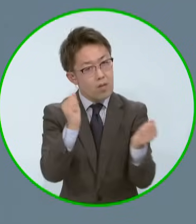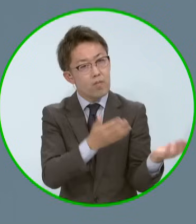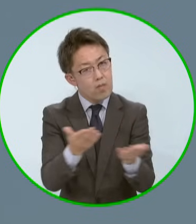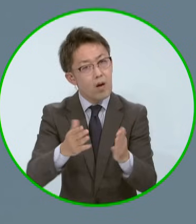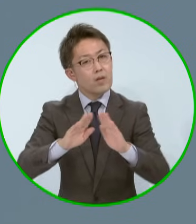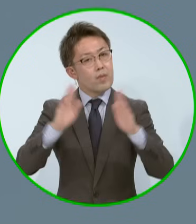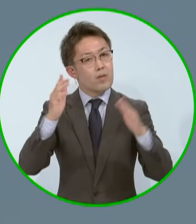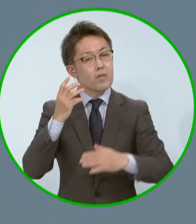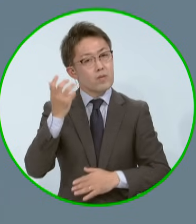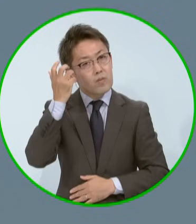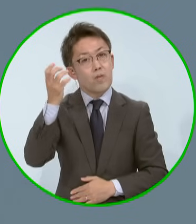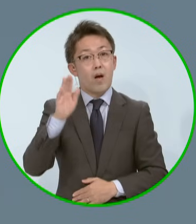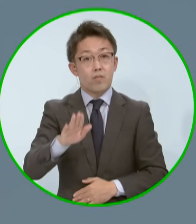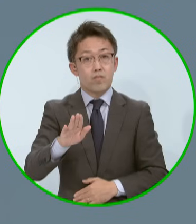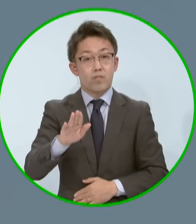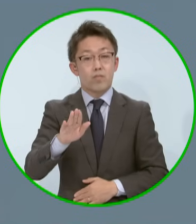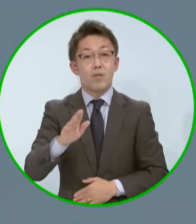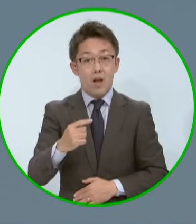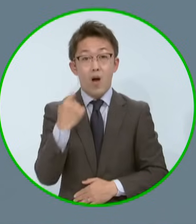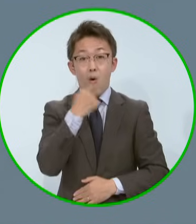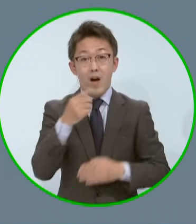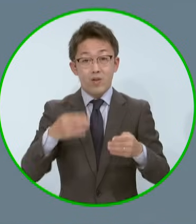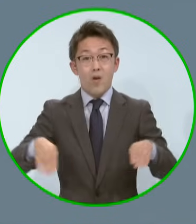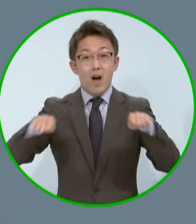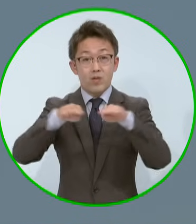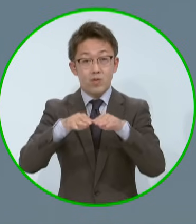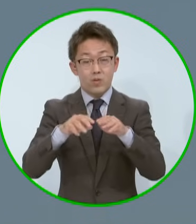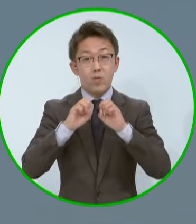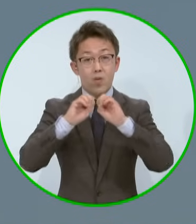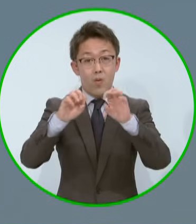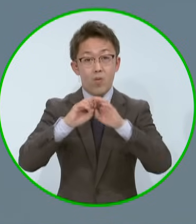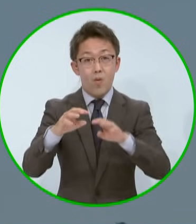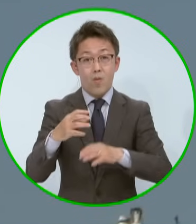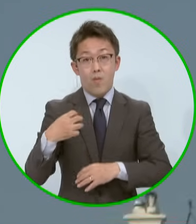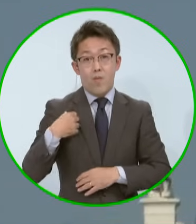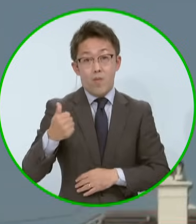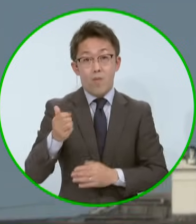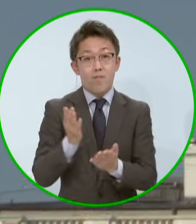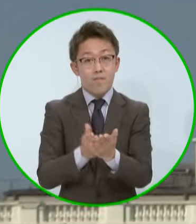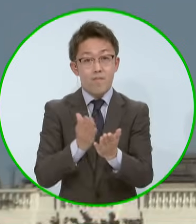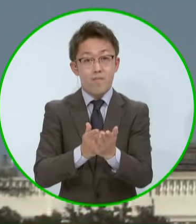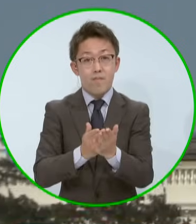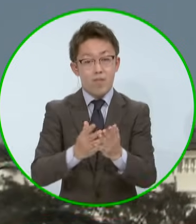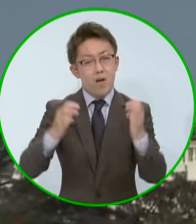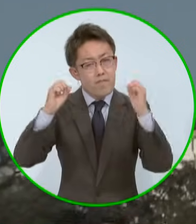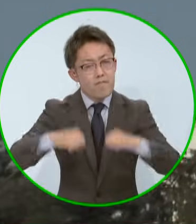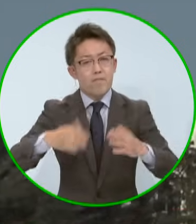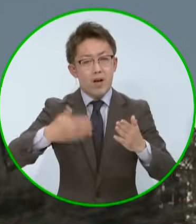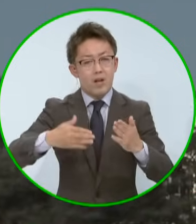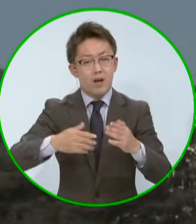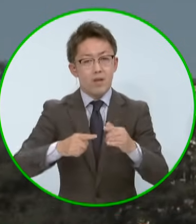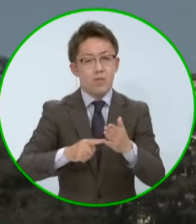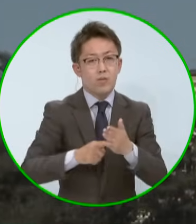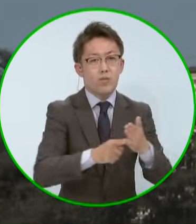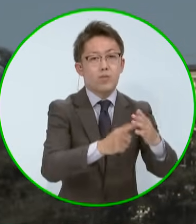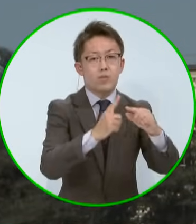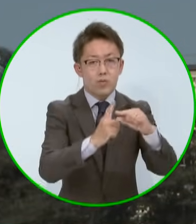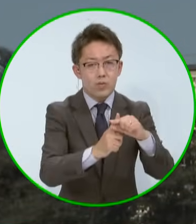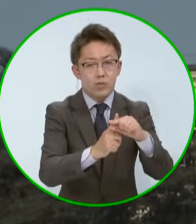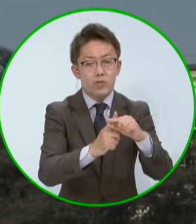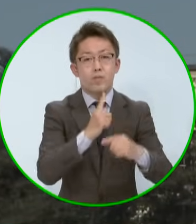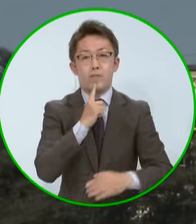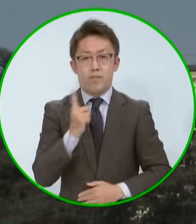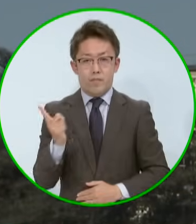ますこの報道に対しホワイトハウスの報道官はまだ合意には達していないが努力を続けるとして